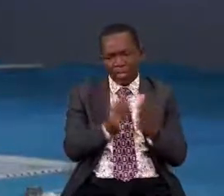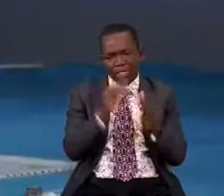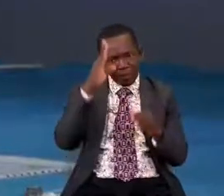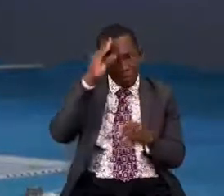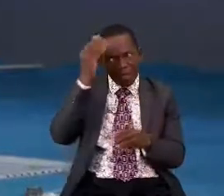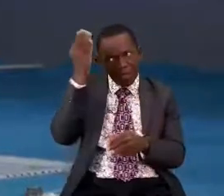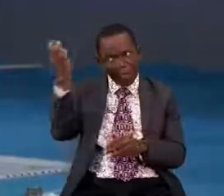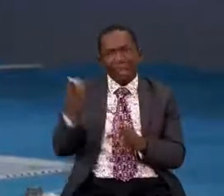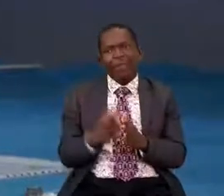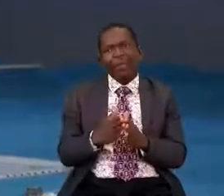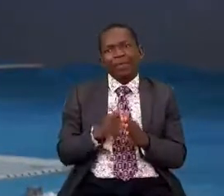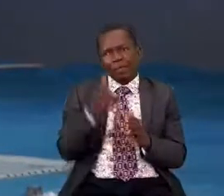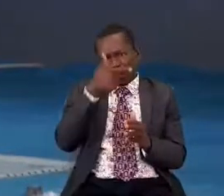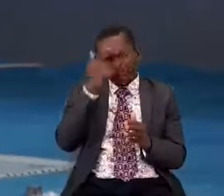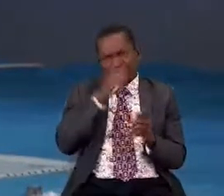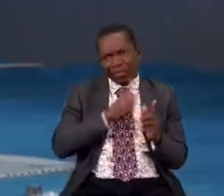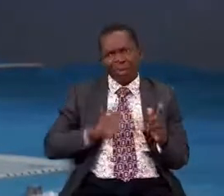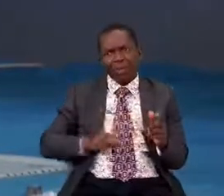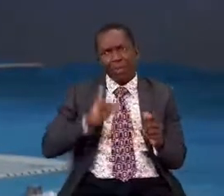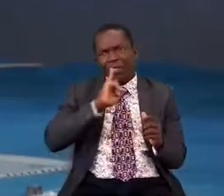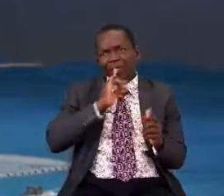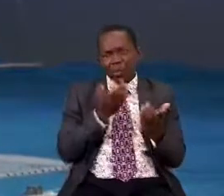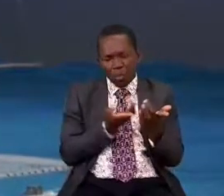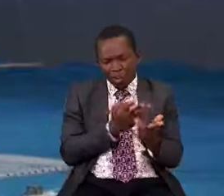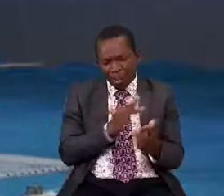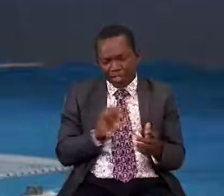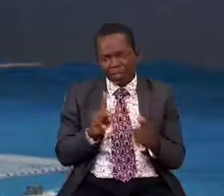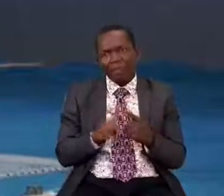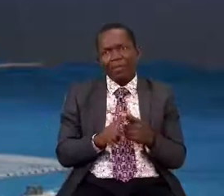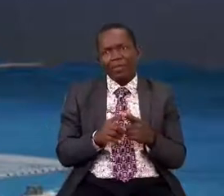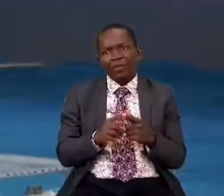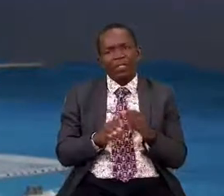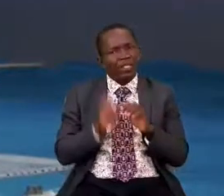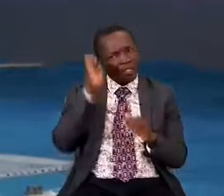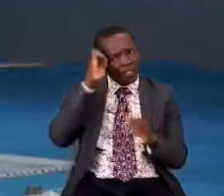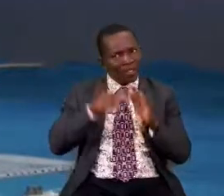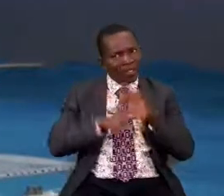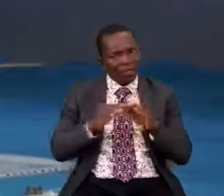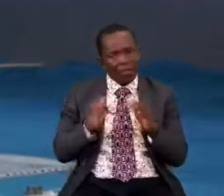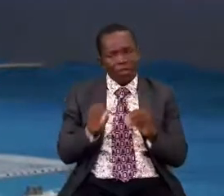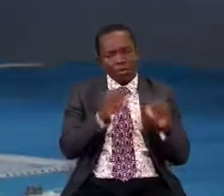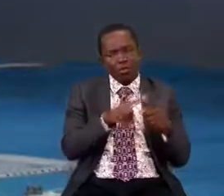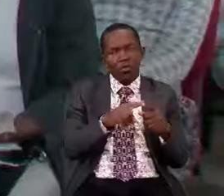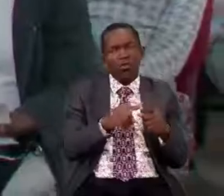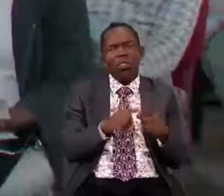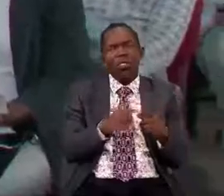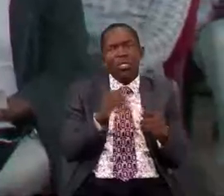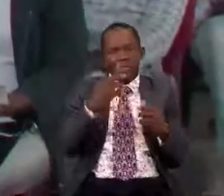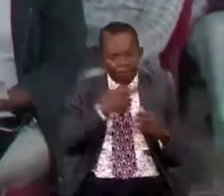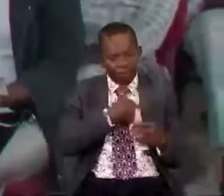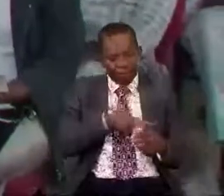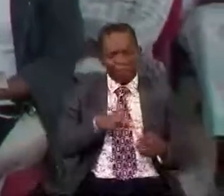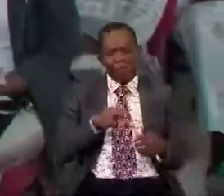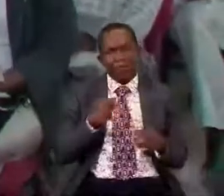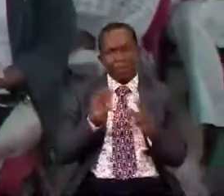Il ne veut pas un religieux politicien sur son peuple. Il ne veut pas placer un Absalom sur son église. Il ne